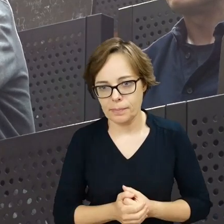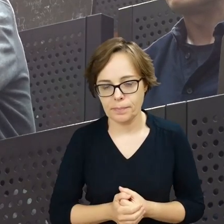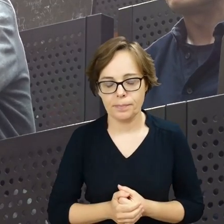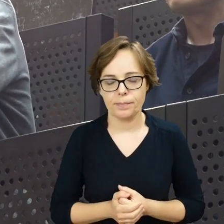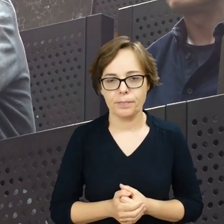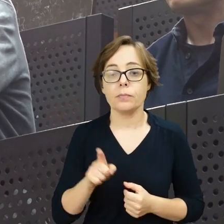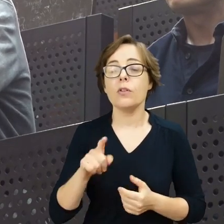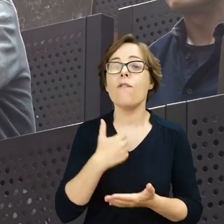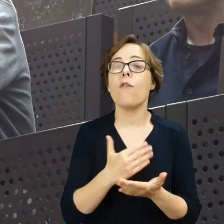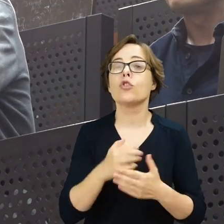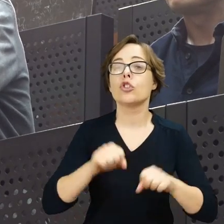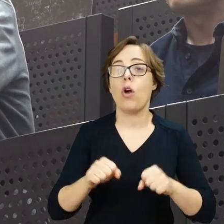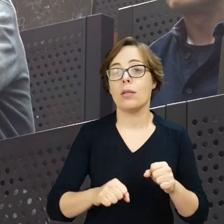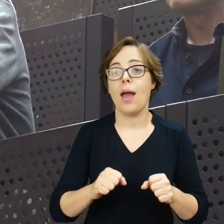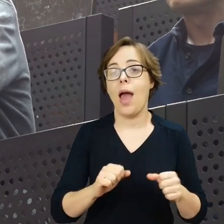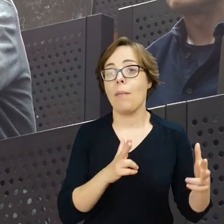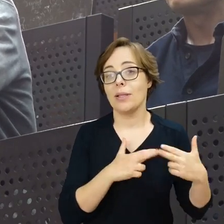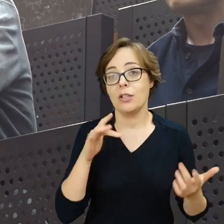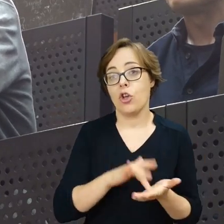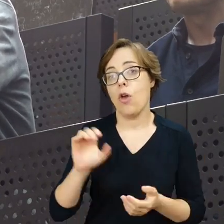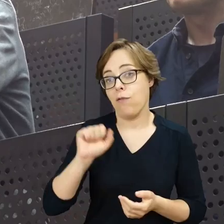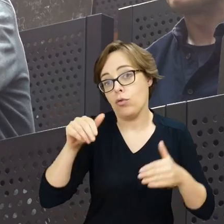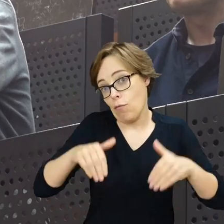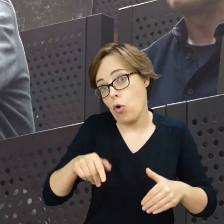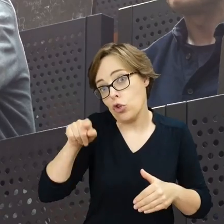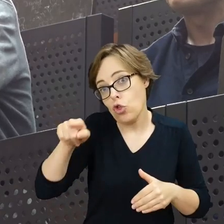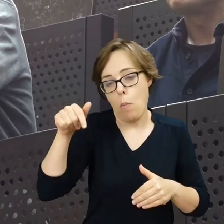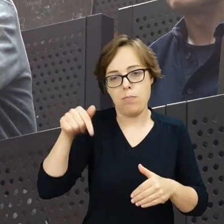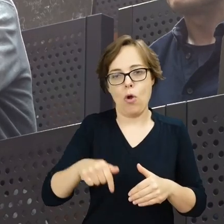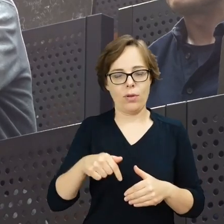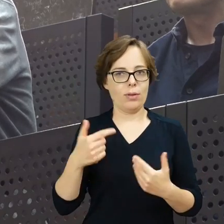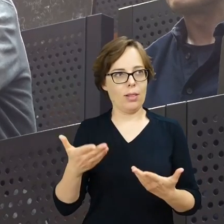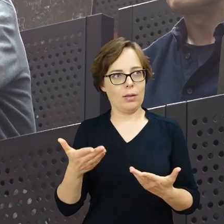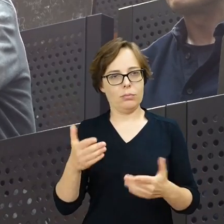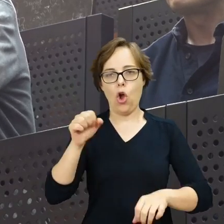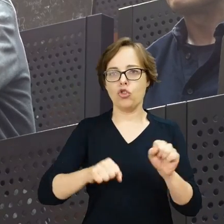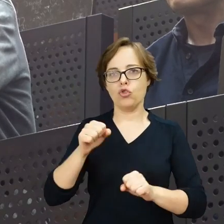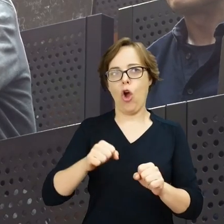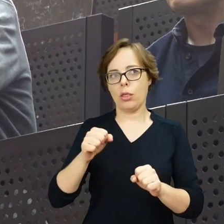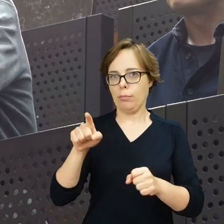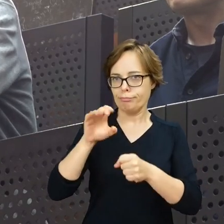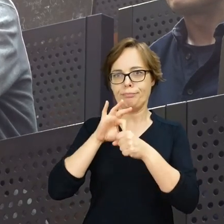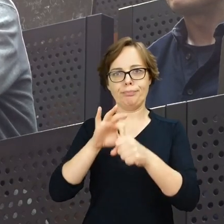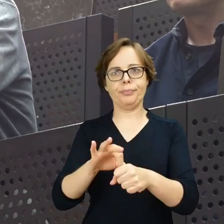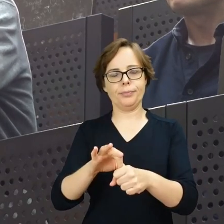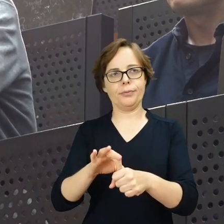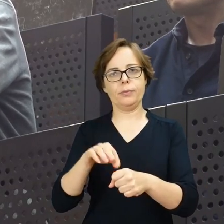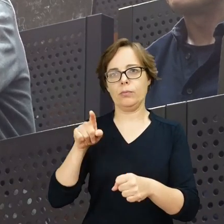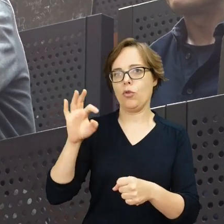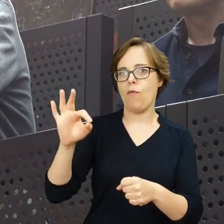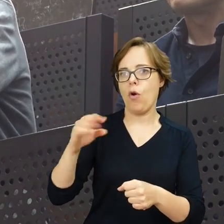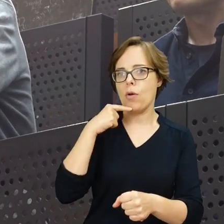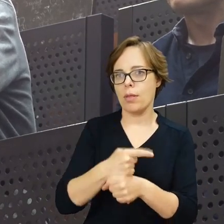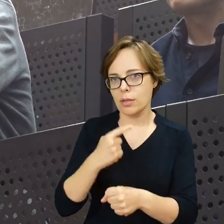Administracyjny we Wrocławiu powinien być takim sądem, który niesie ten kaganek jawności i ma takie orzeczenia właśnie, które